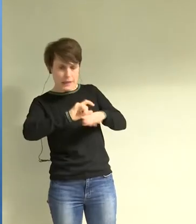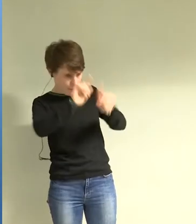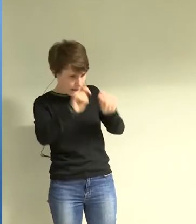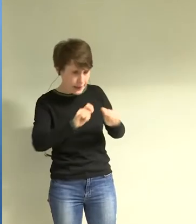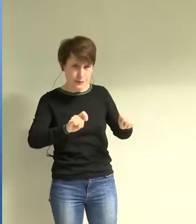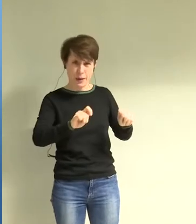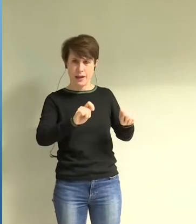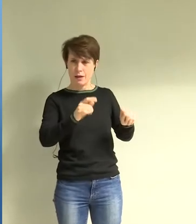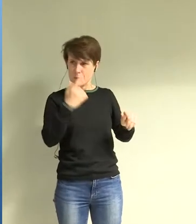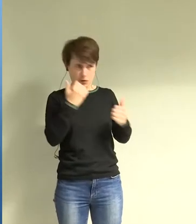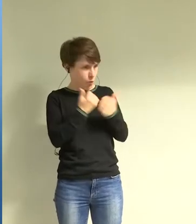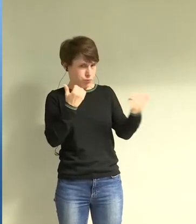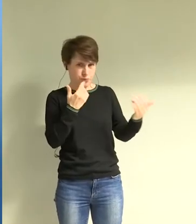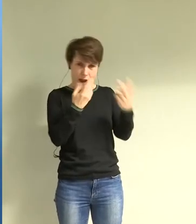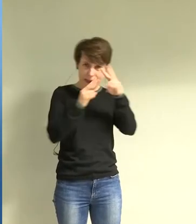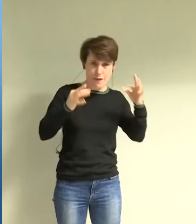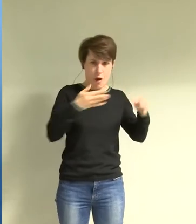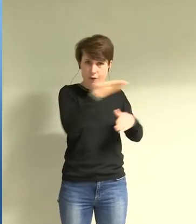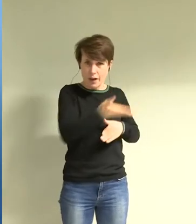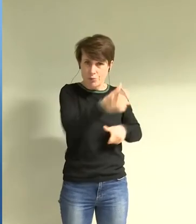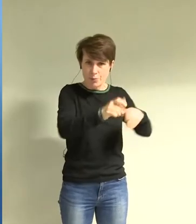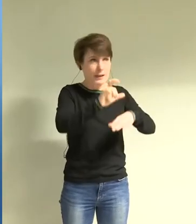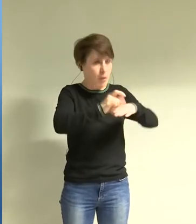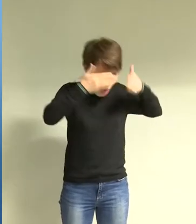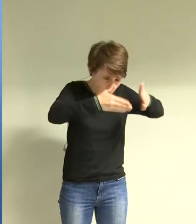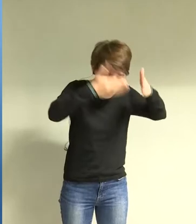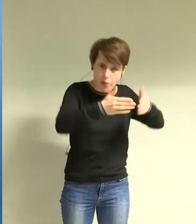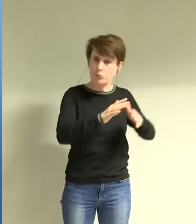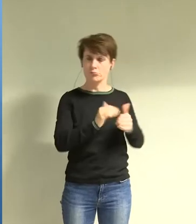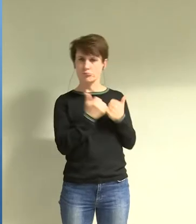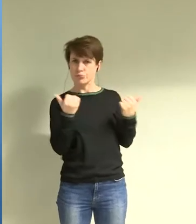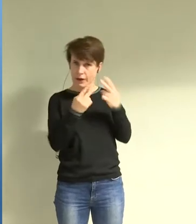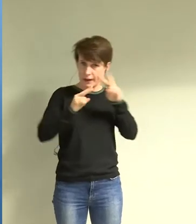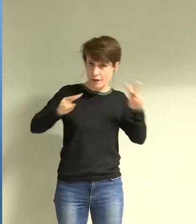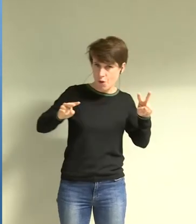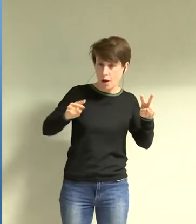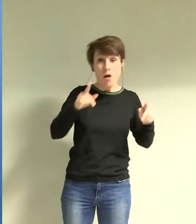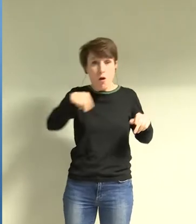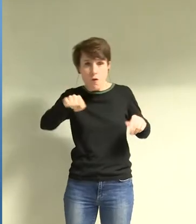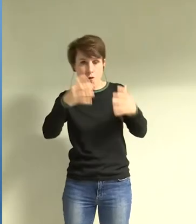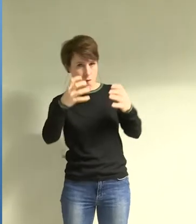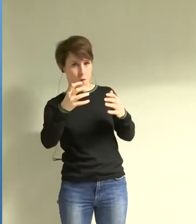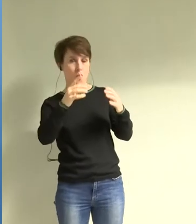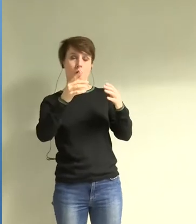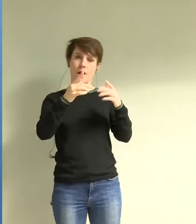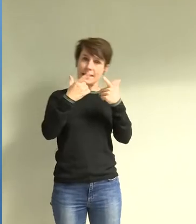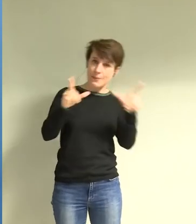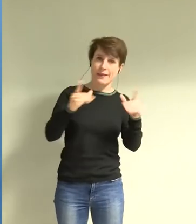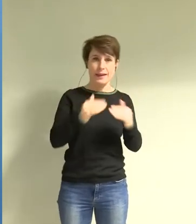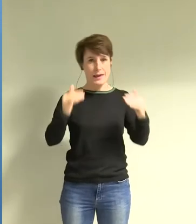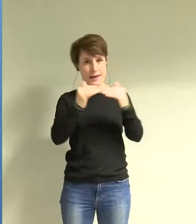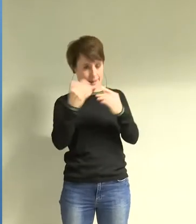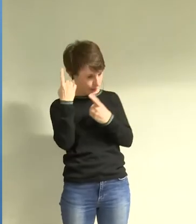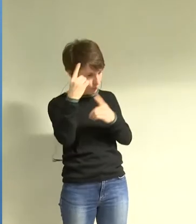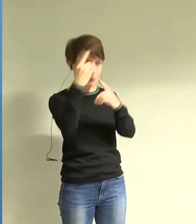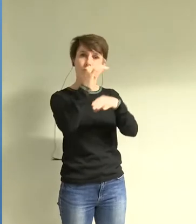amalgame avec les islamistes si comme nous vous souhaitez défendre nos valeurs républicaines de liberté et d'égalité si comme nous vous